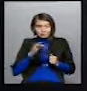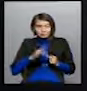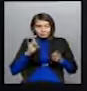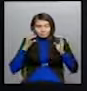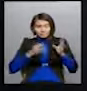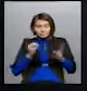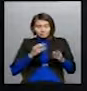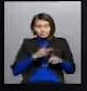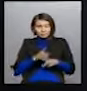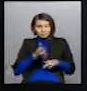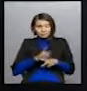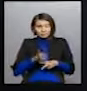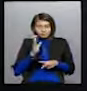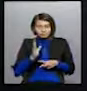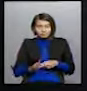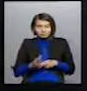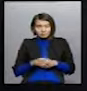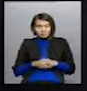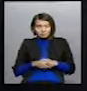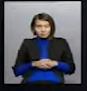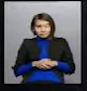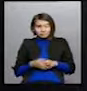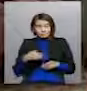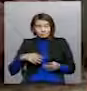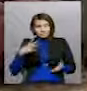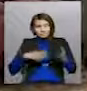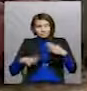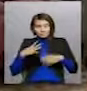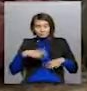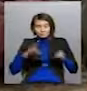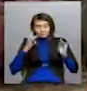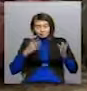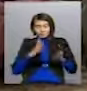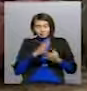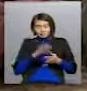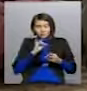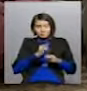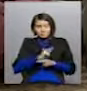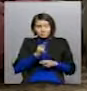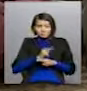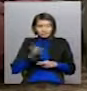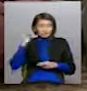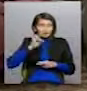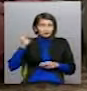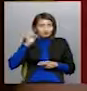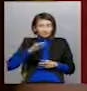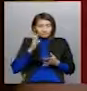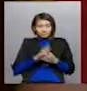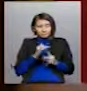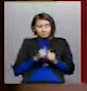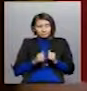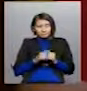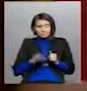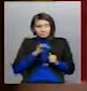байланысты болғандықтан мен өте қуанышты жағдайда болдым. Тарифтерді жиі өсіріп, халықтың қалтасын қағып отырған монополистерді жөнге